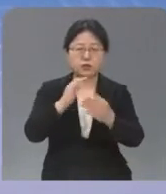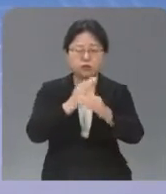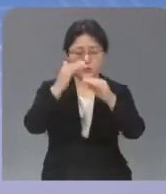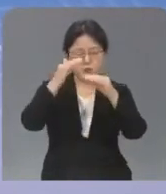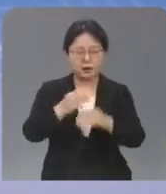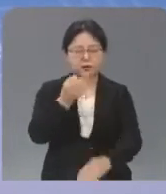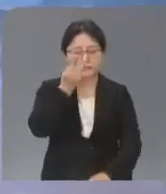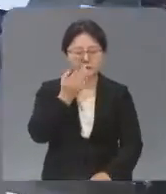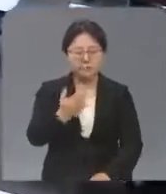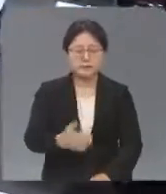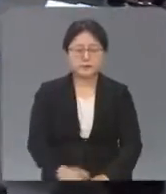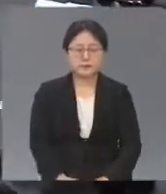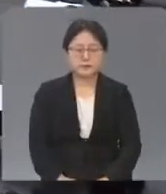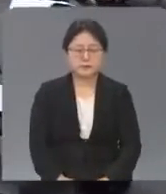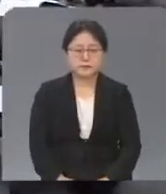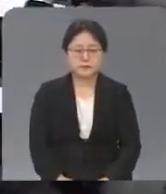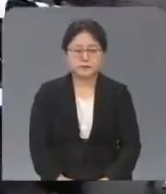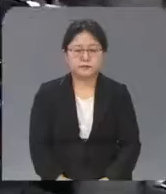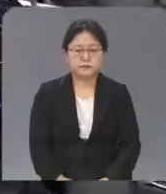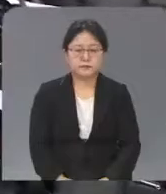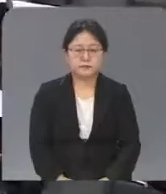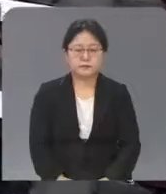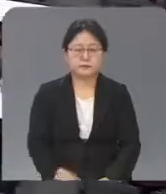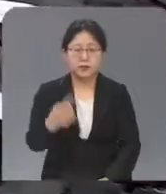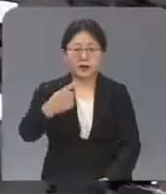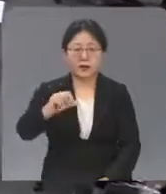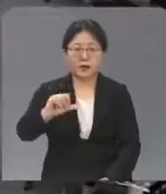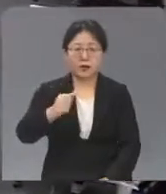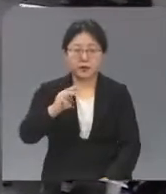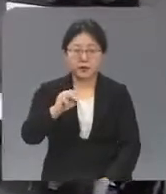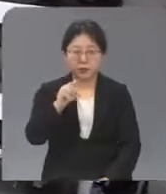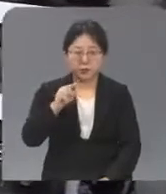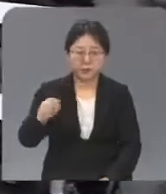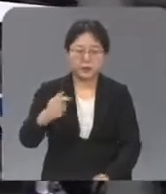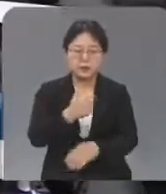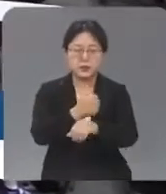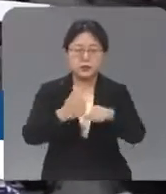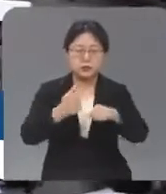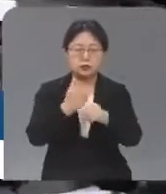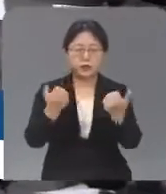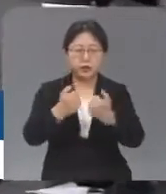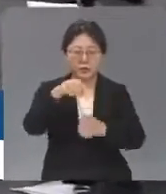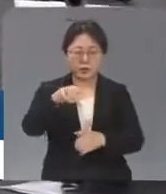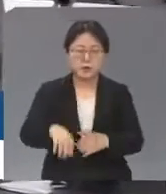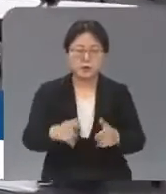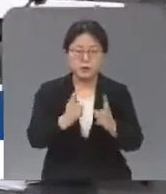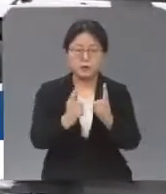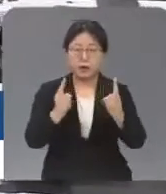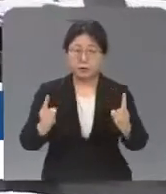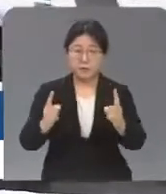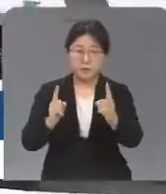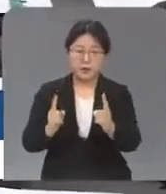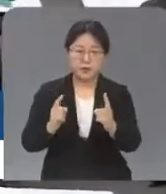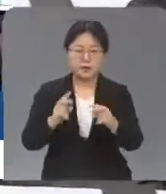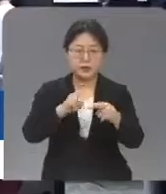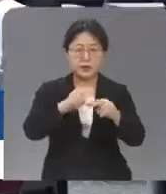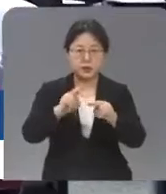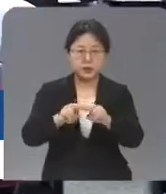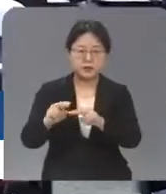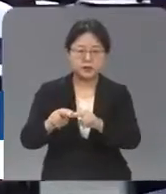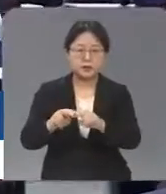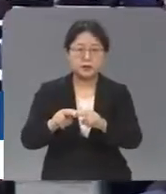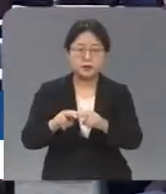여건 속에서도 김대중 컨벤션 센터가 철저한 방역 관리와 넓은 공간을 장점으로 채용과 자격증 시험